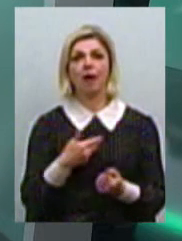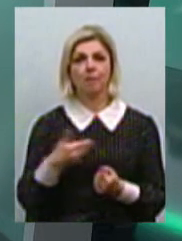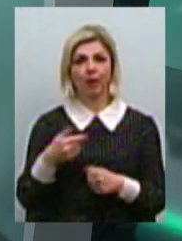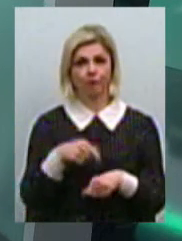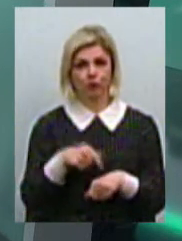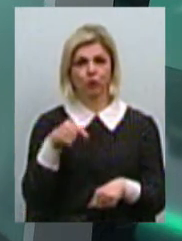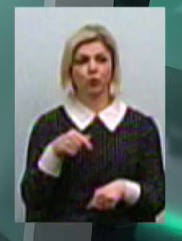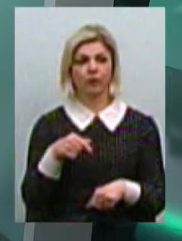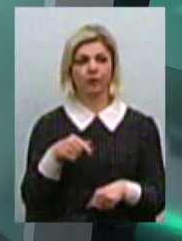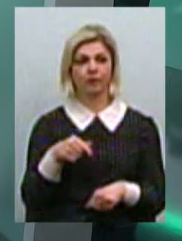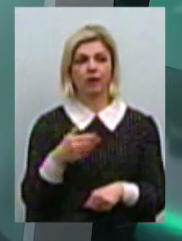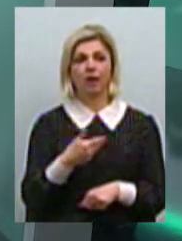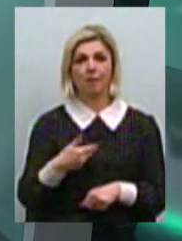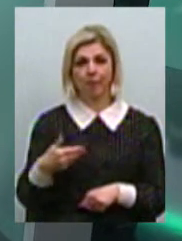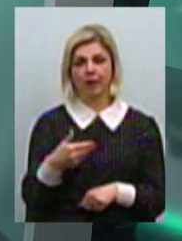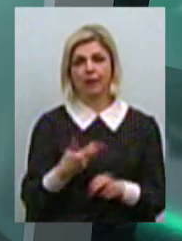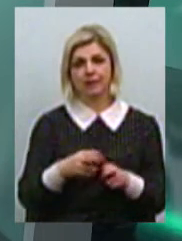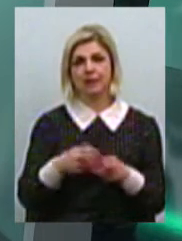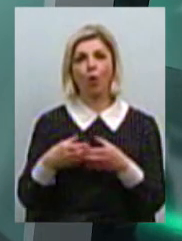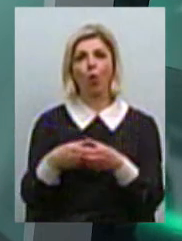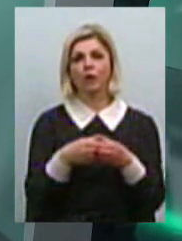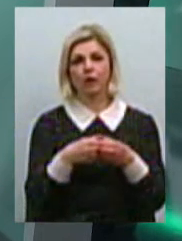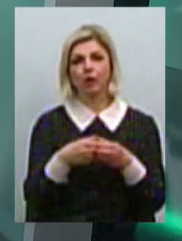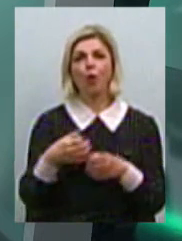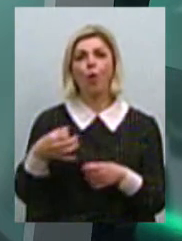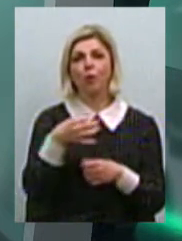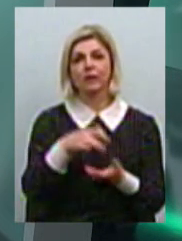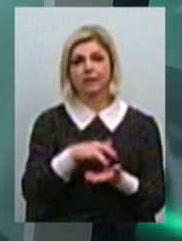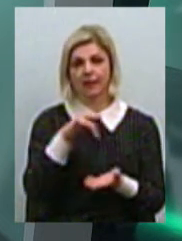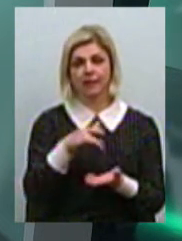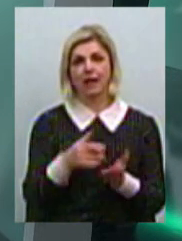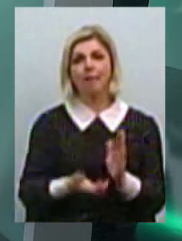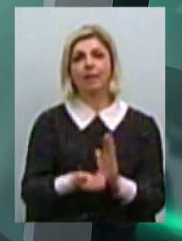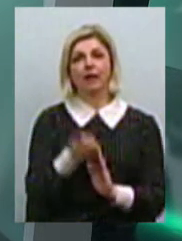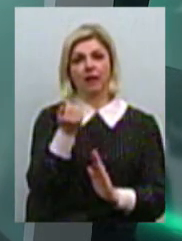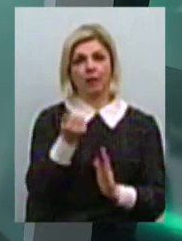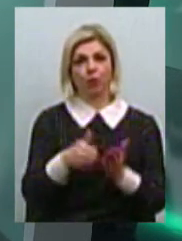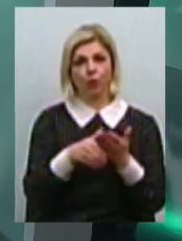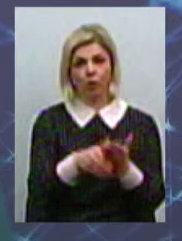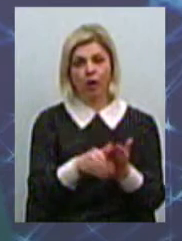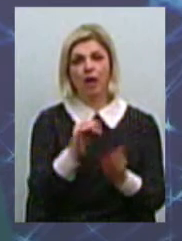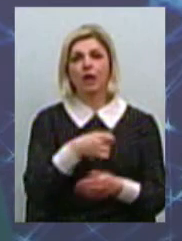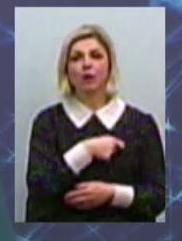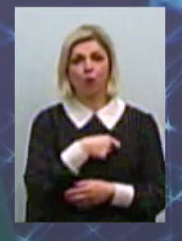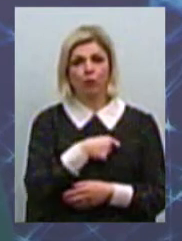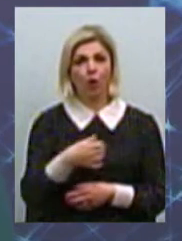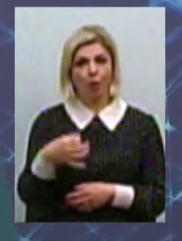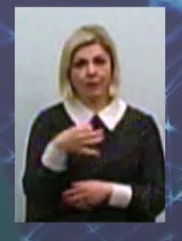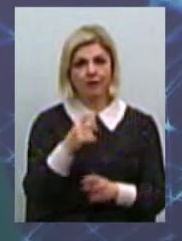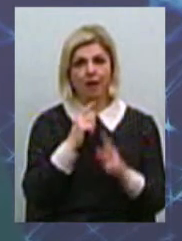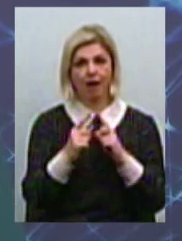відчули, ми – це колектив обласного центру, підтримку і депутатів обласної ради, і